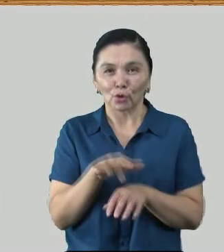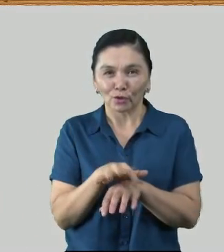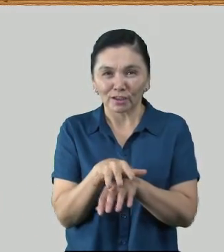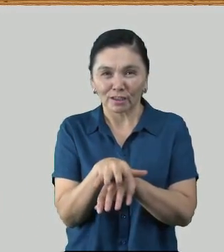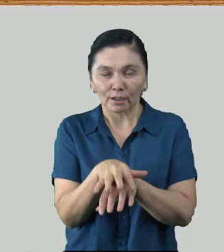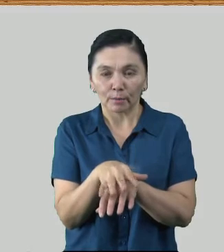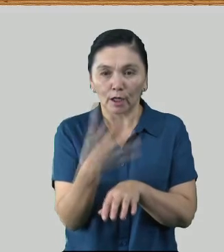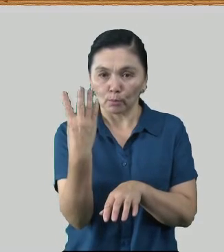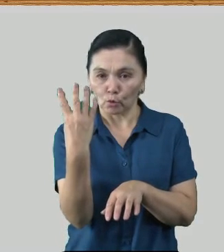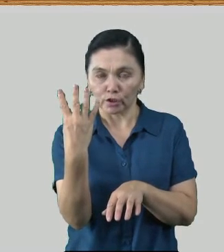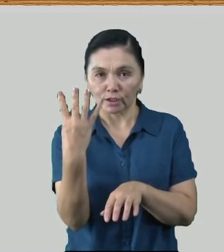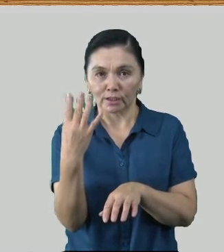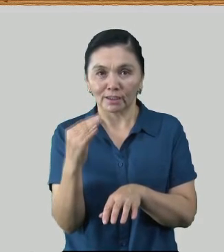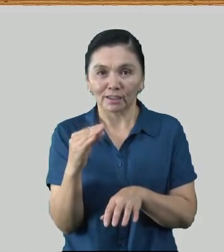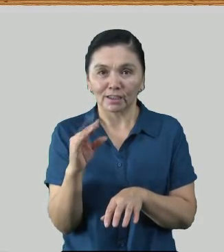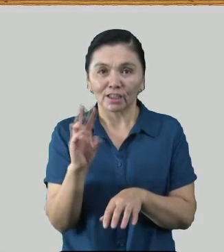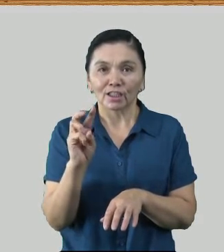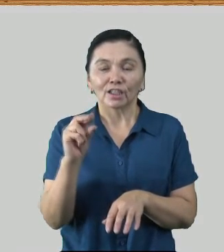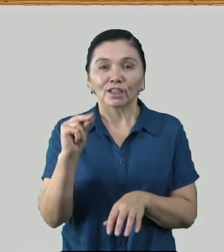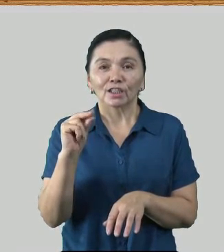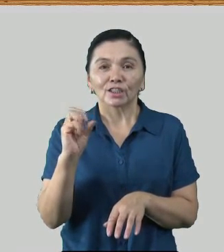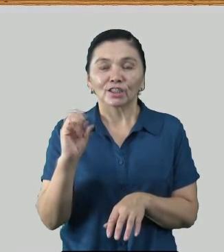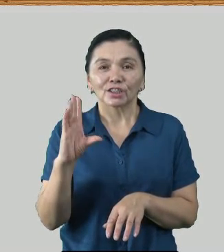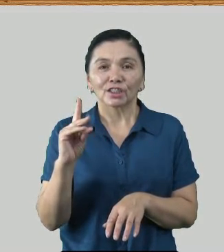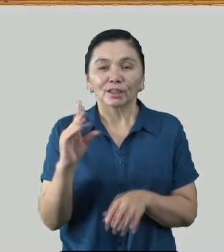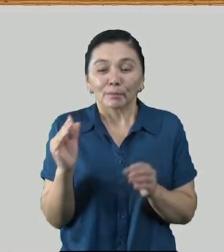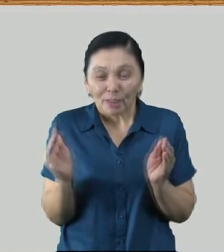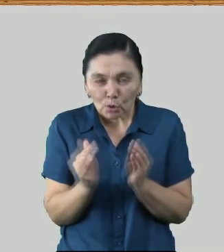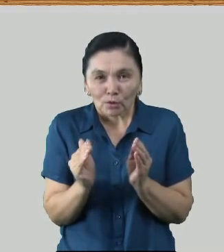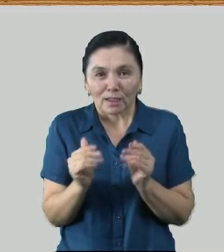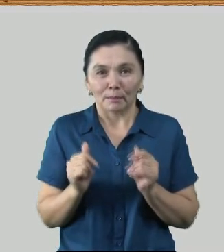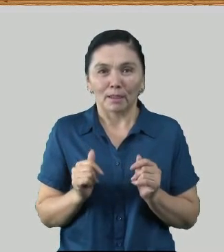4 черепашонка.